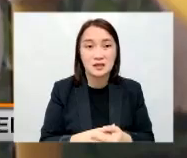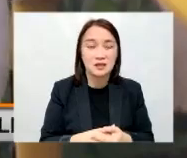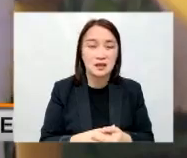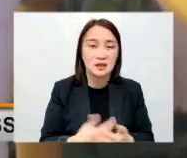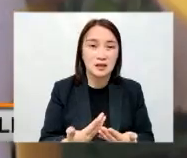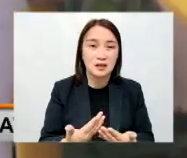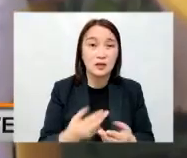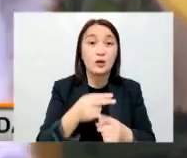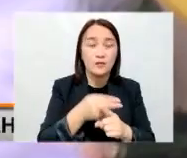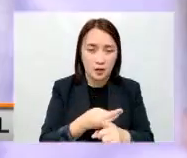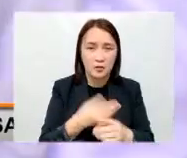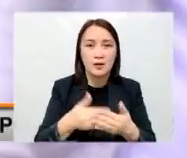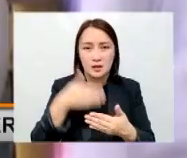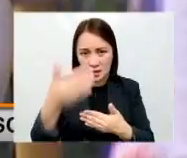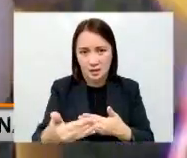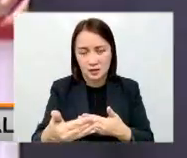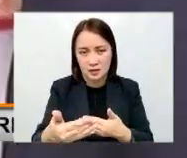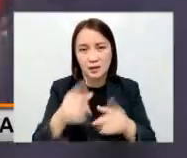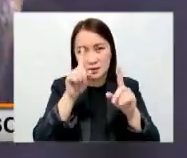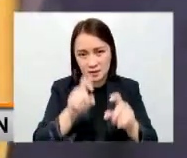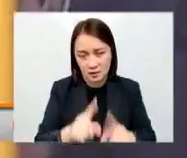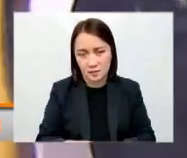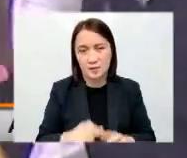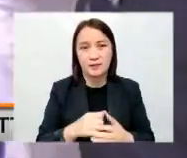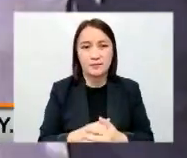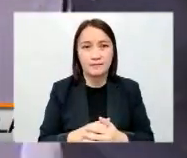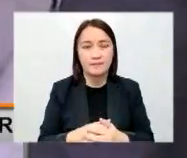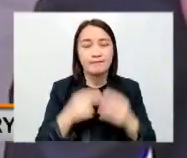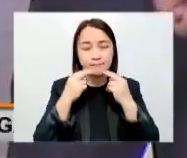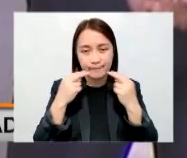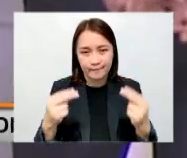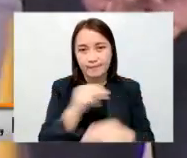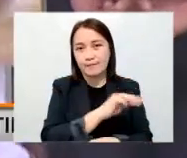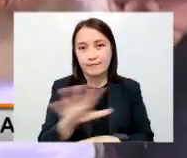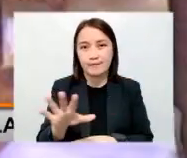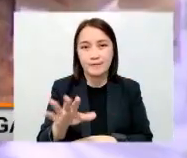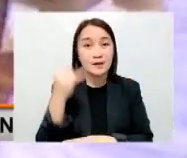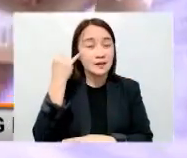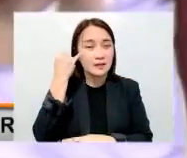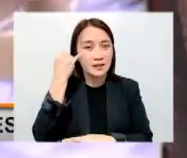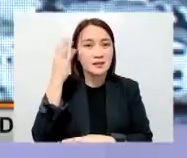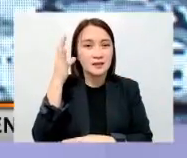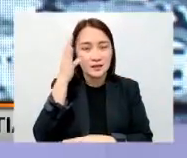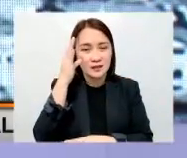susunod na nursing licensure examination. Nagbabalita mula sa frontline, JC Cosico, News